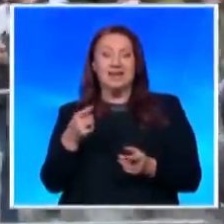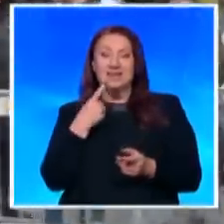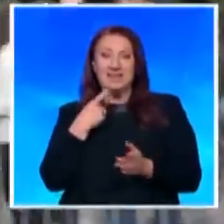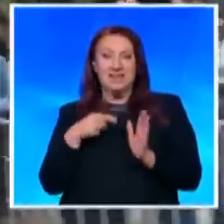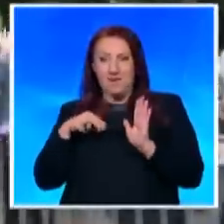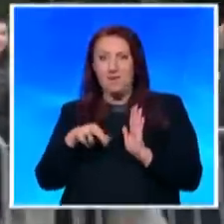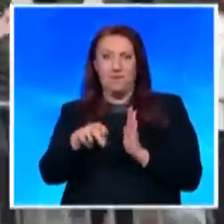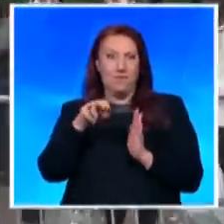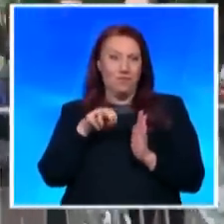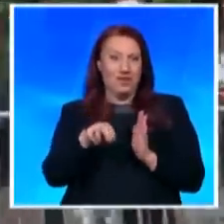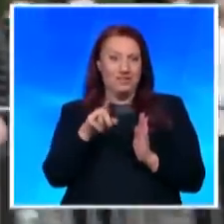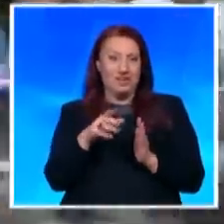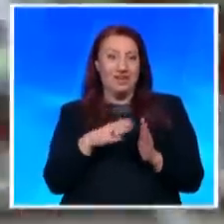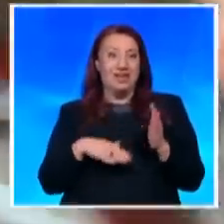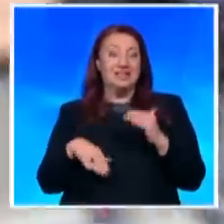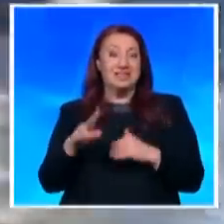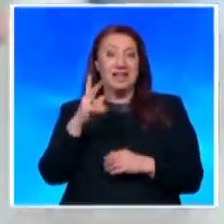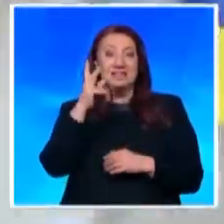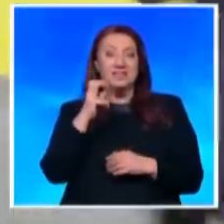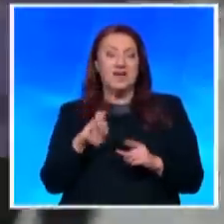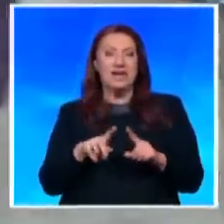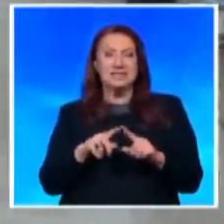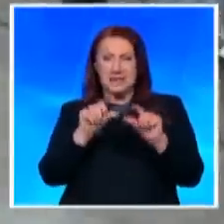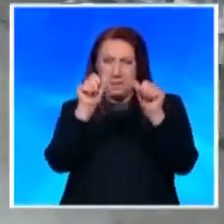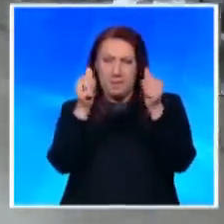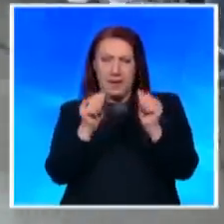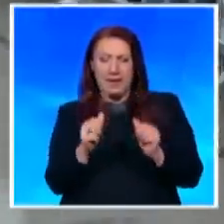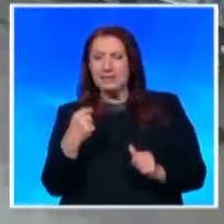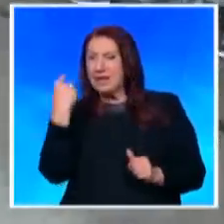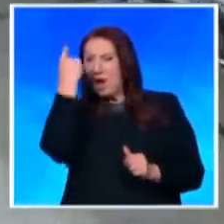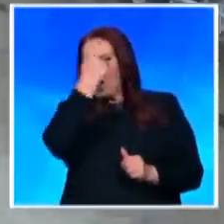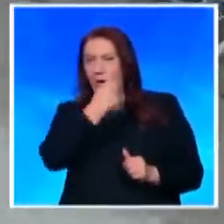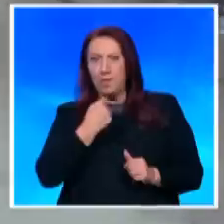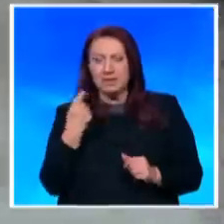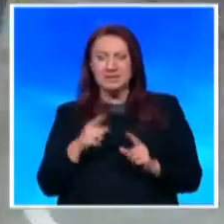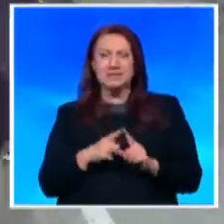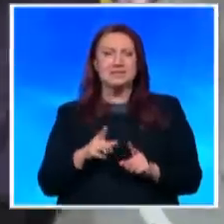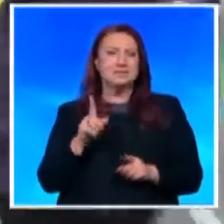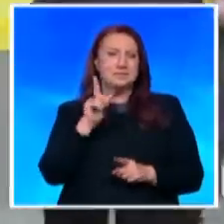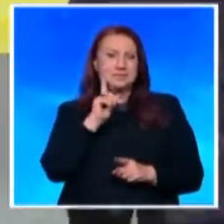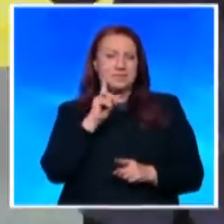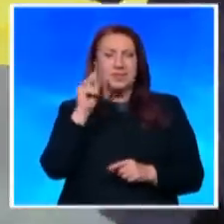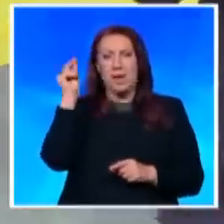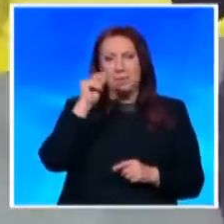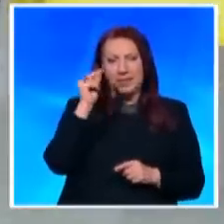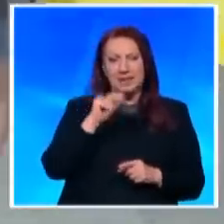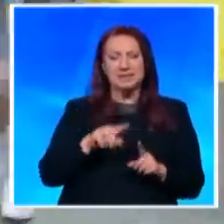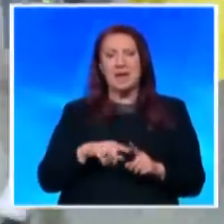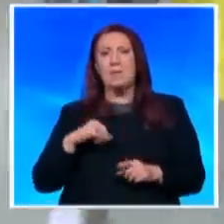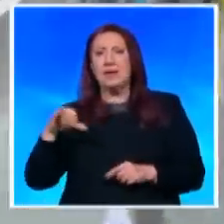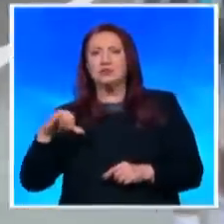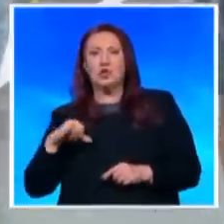сюжети. Над 20 пък са макетите на образи с лица от българската и международна политическа